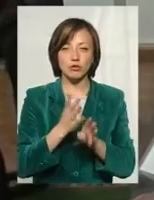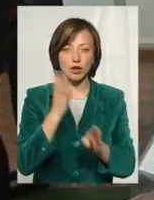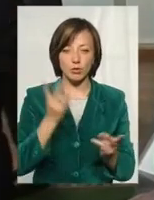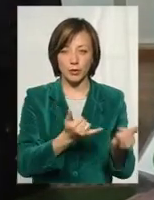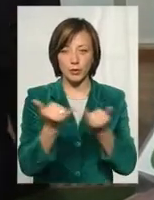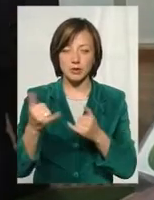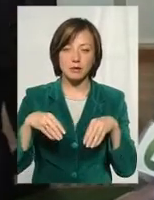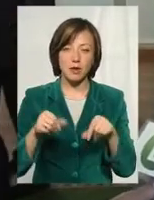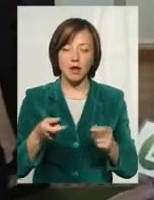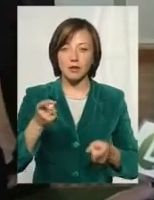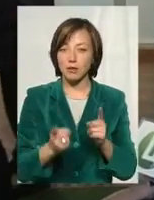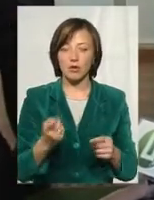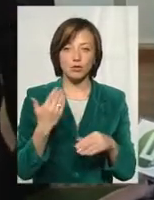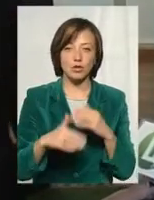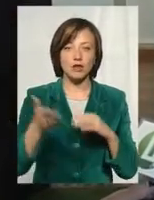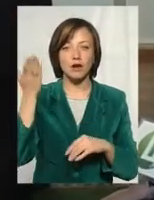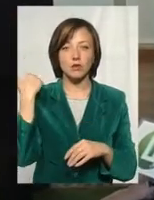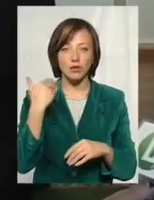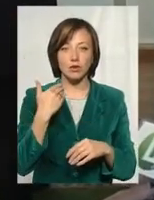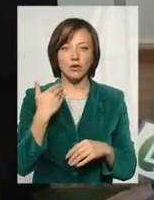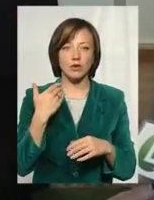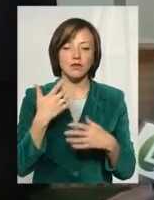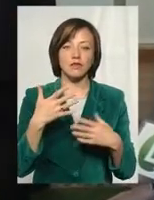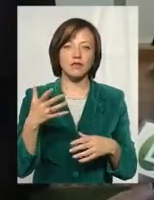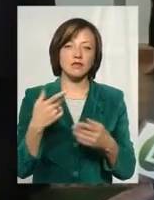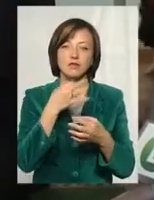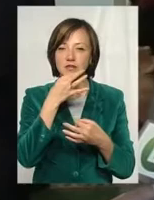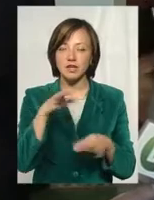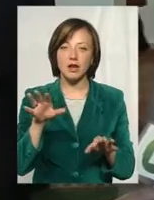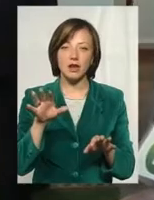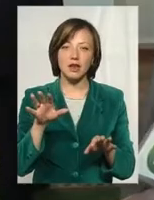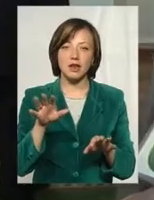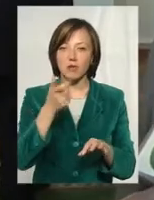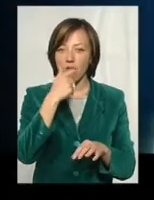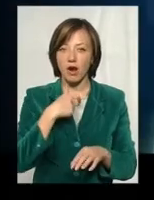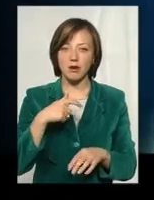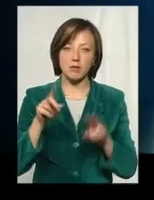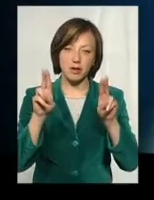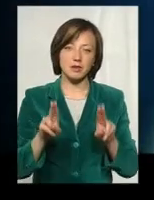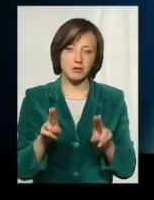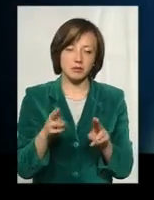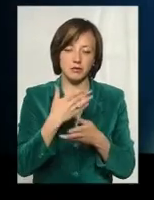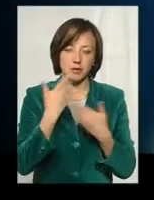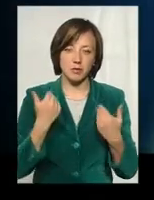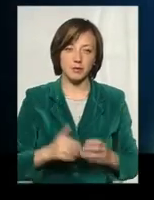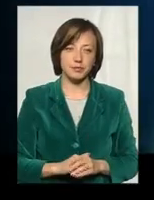а насправді тут уже давно всякі моральні принципи витрати об них ноги.